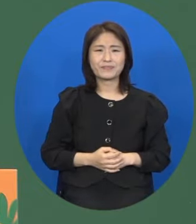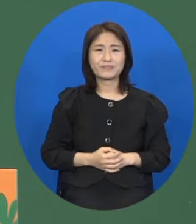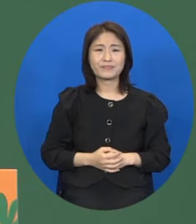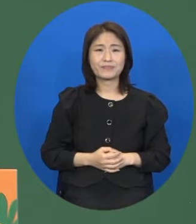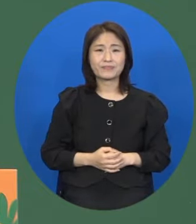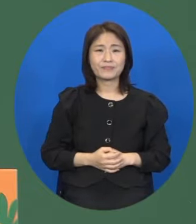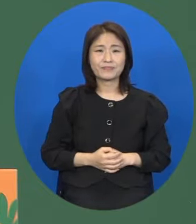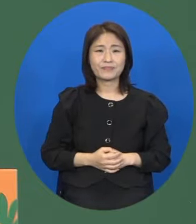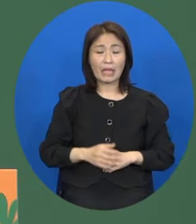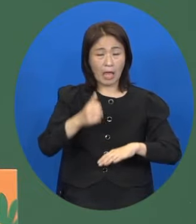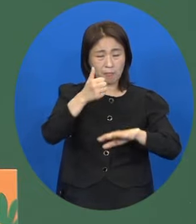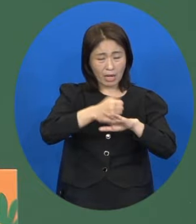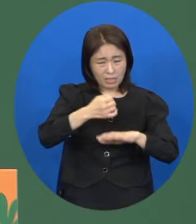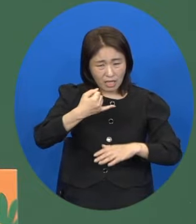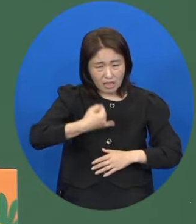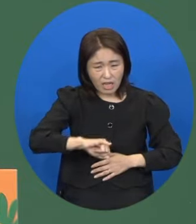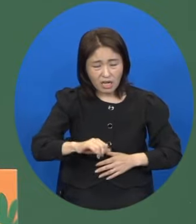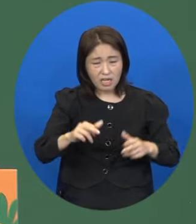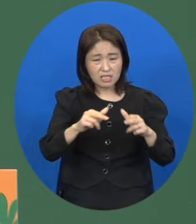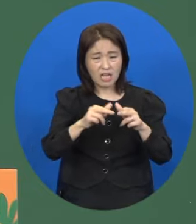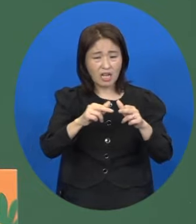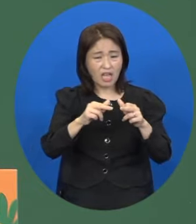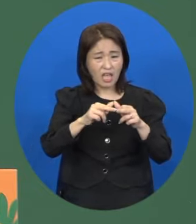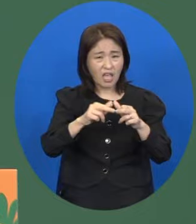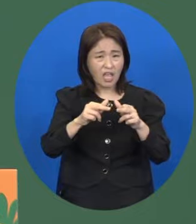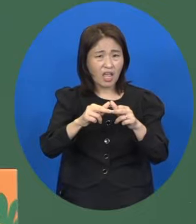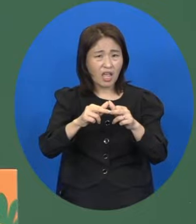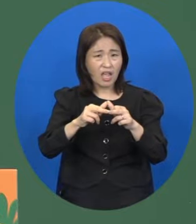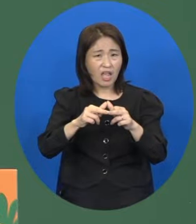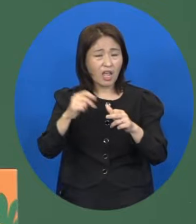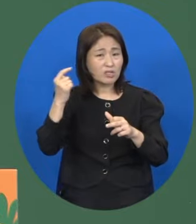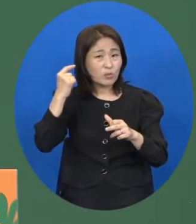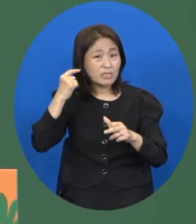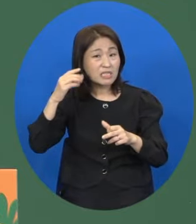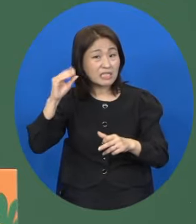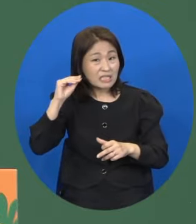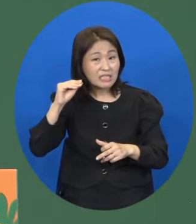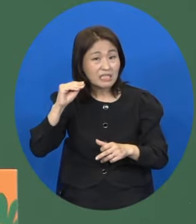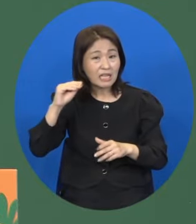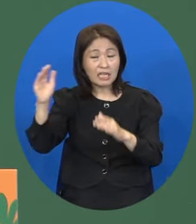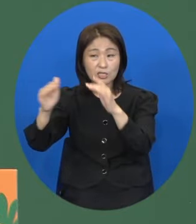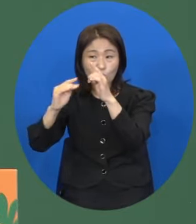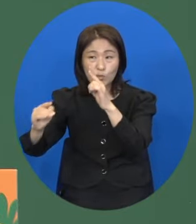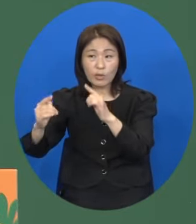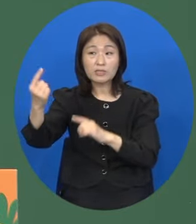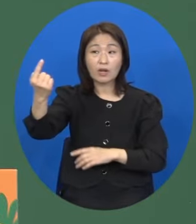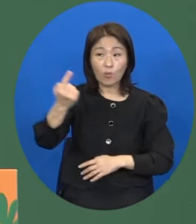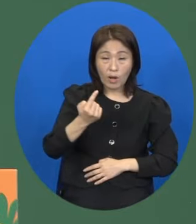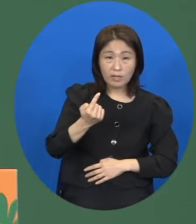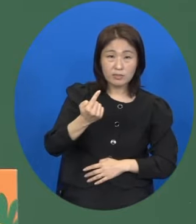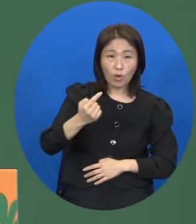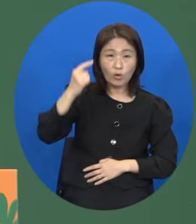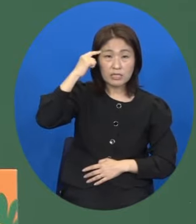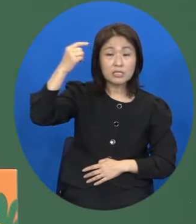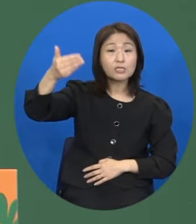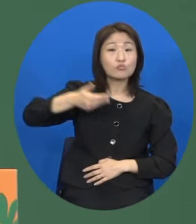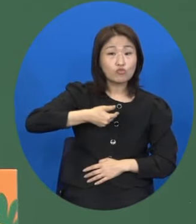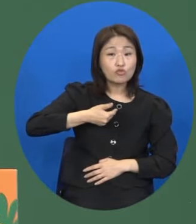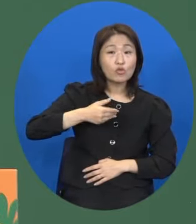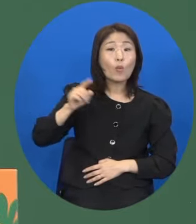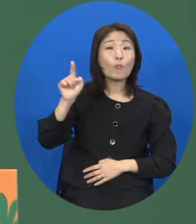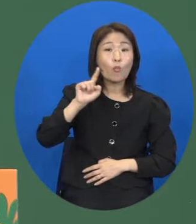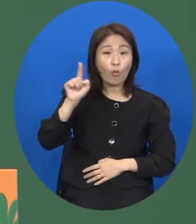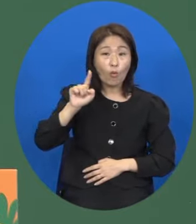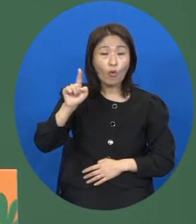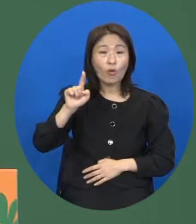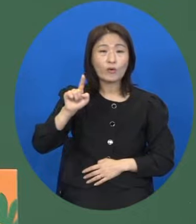막내 아이의 장애 소식을 알게 된 한 성도님이 저에게 찾아와서 이야기합니다. 공부를 마치고 이제 하나님께서 다음 길을